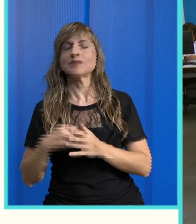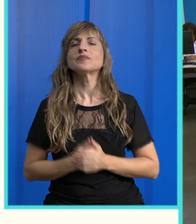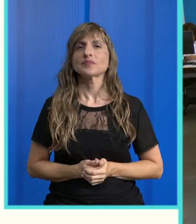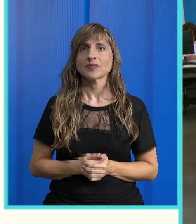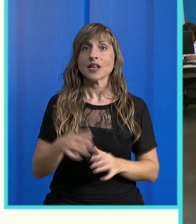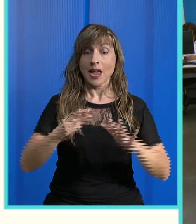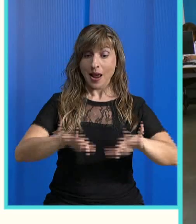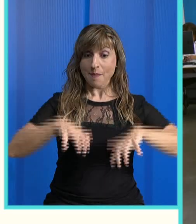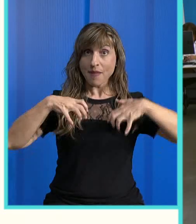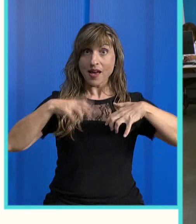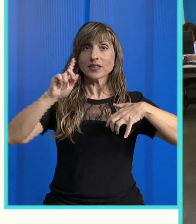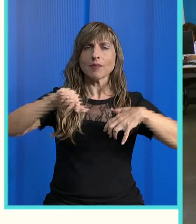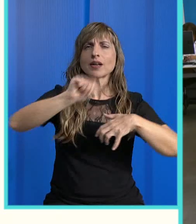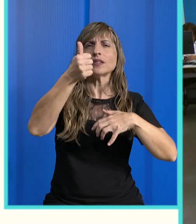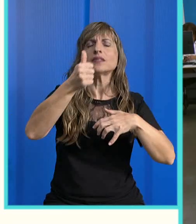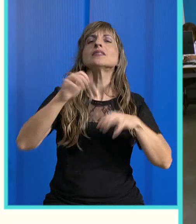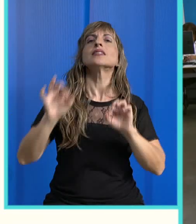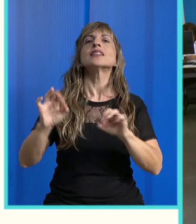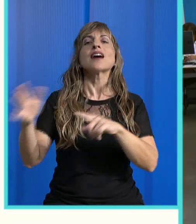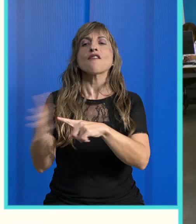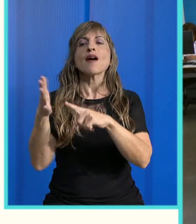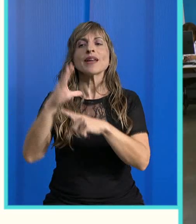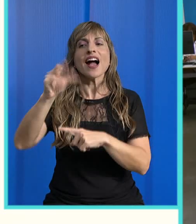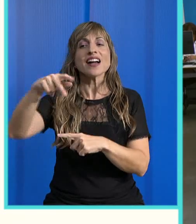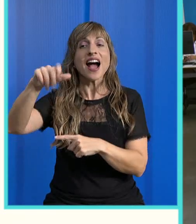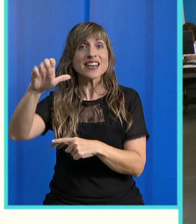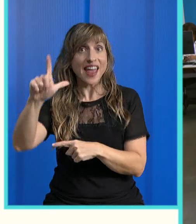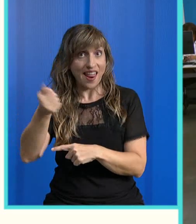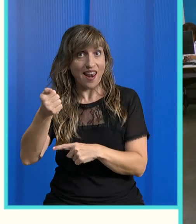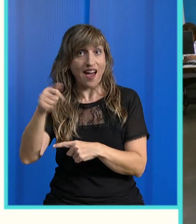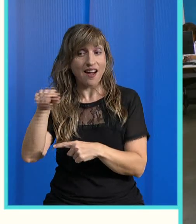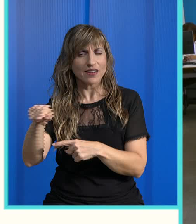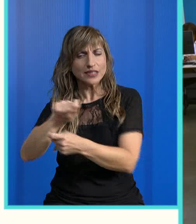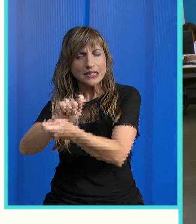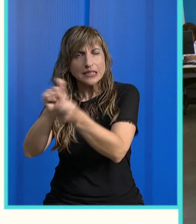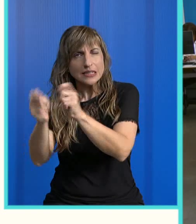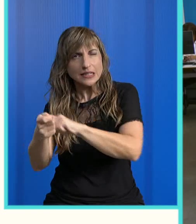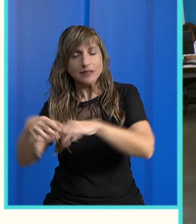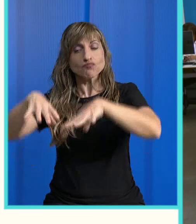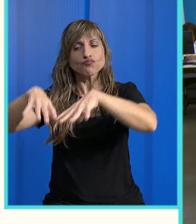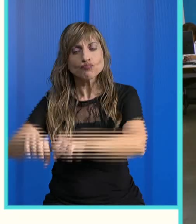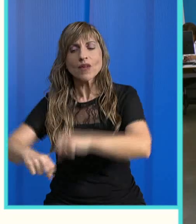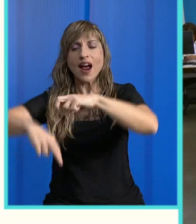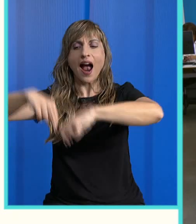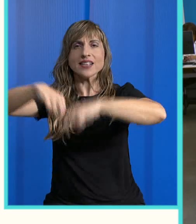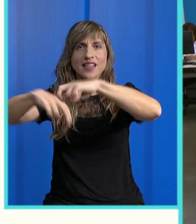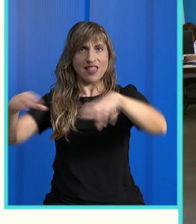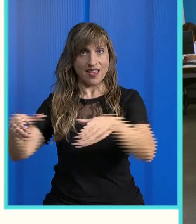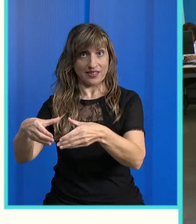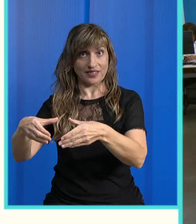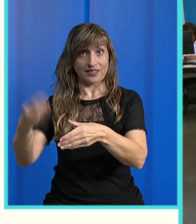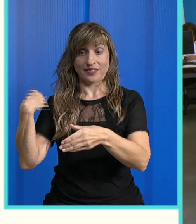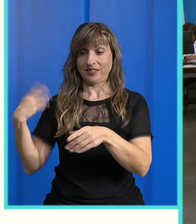aprovat la moció que demana convertir l'antiga fàbrica d'eines canela en la seu permanent dels castellers de Badalona. Una proposta